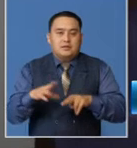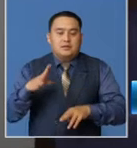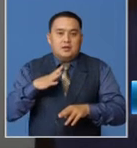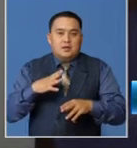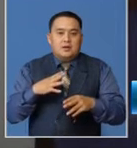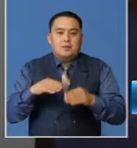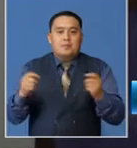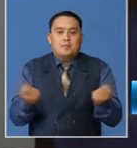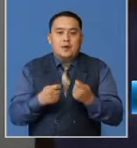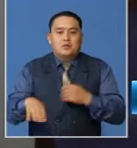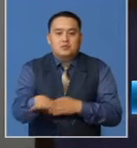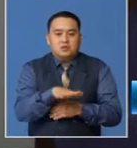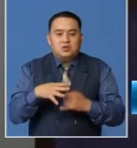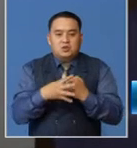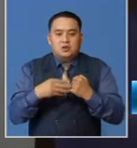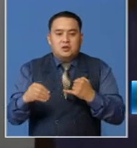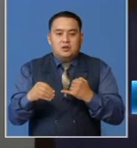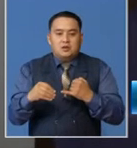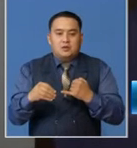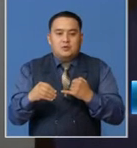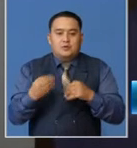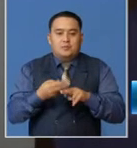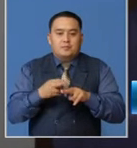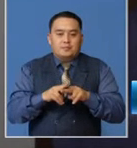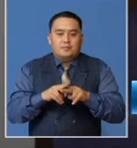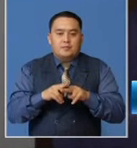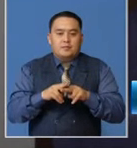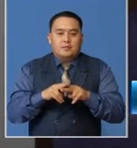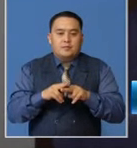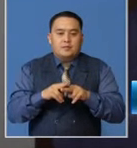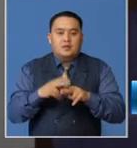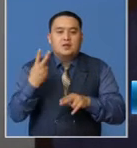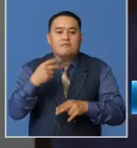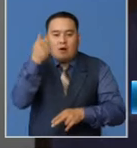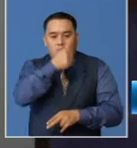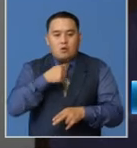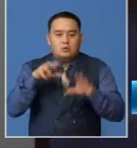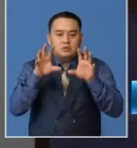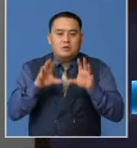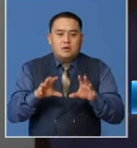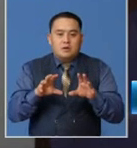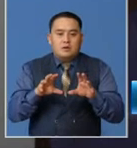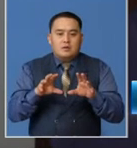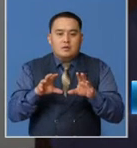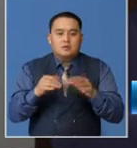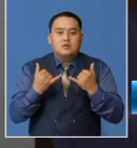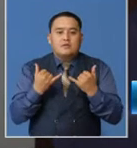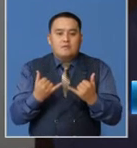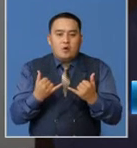угодья. Дело в том, что вот 2 года тому назад вышел закон о пастбищах, и как она